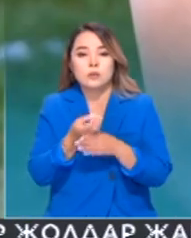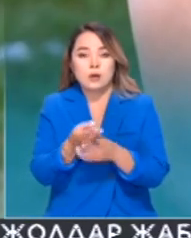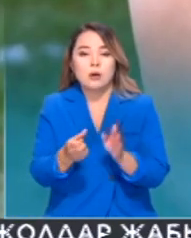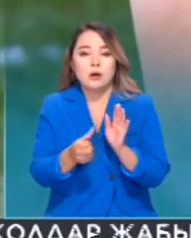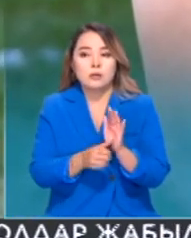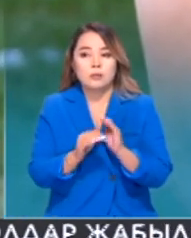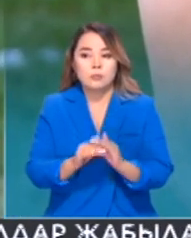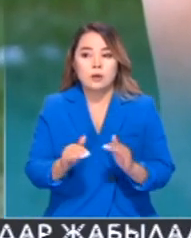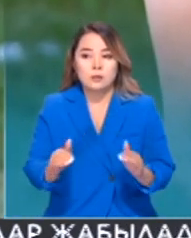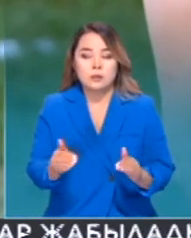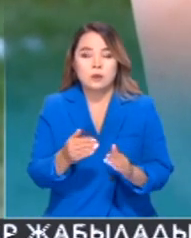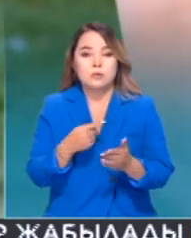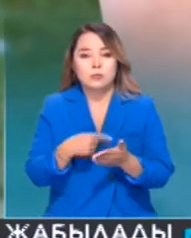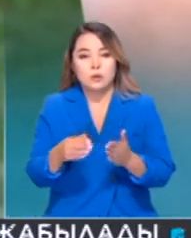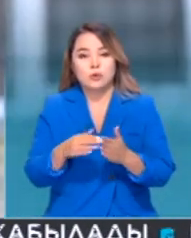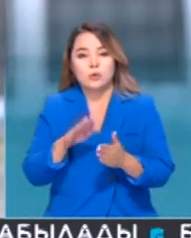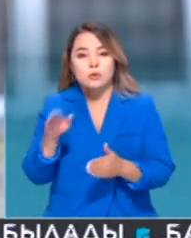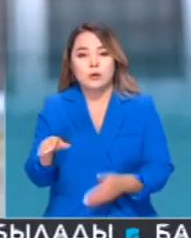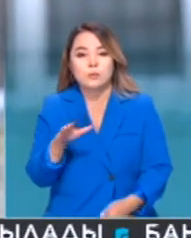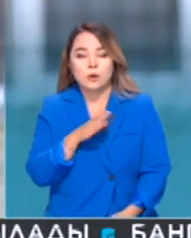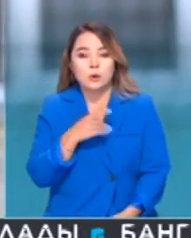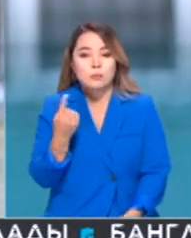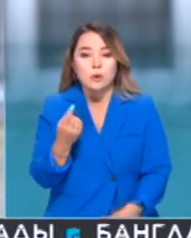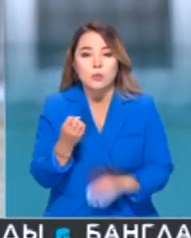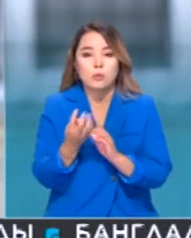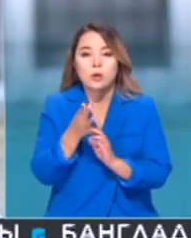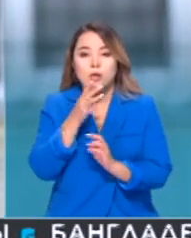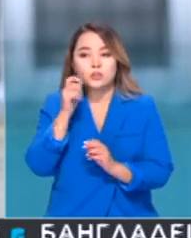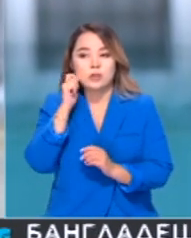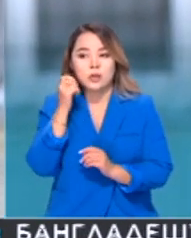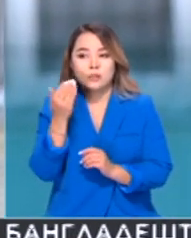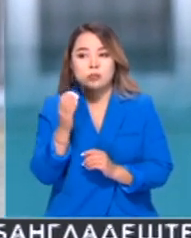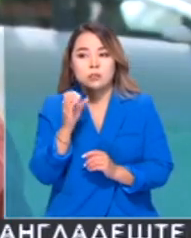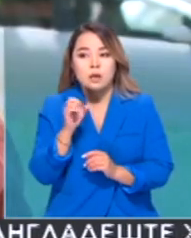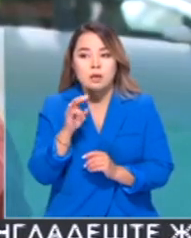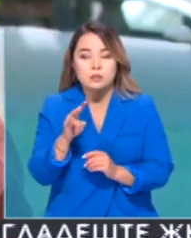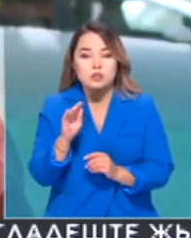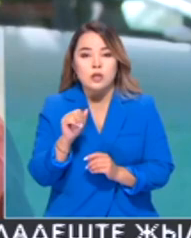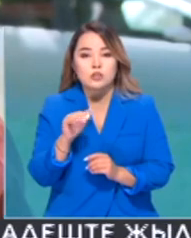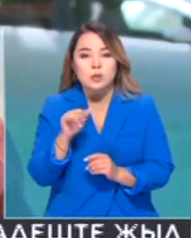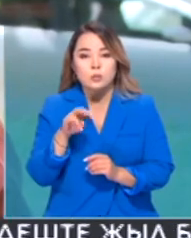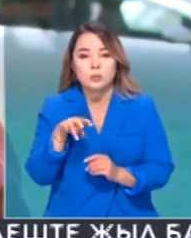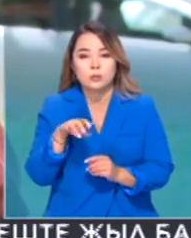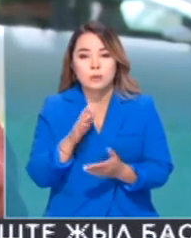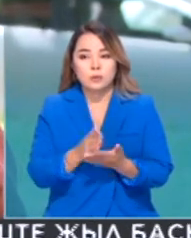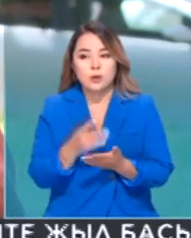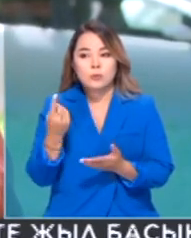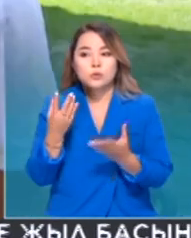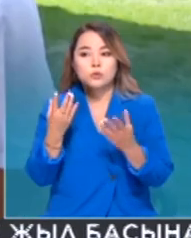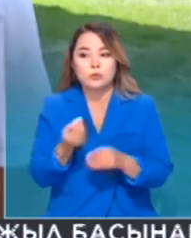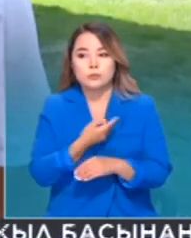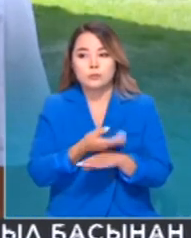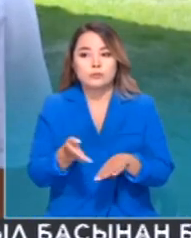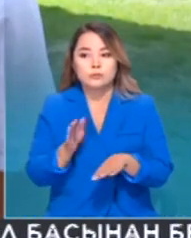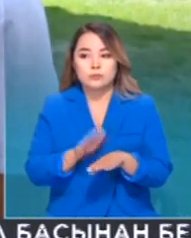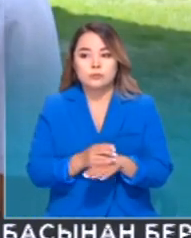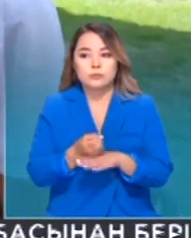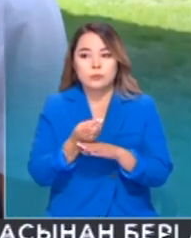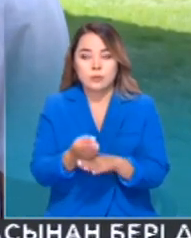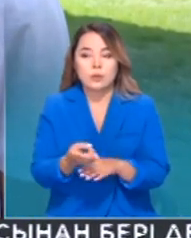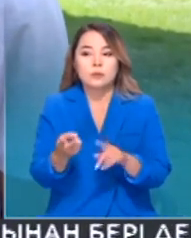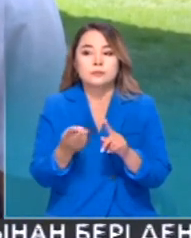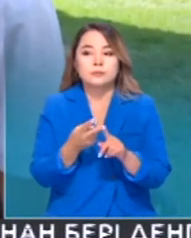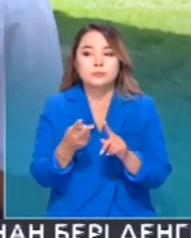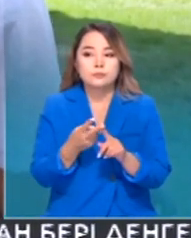жасөспірім ауруханадан үйіне жіберілді. Соның бірі 14 жастағы Саян Сәтжанова. Бірінші күні ауыр халде,